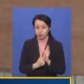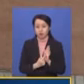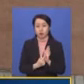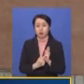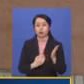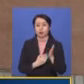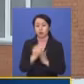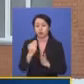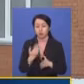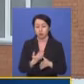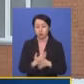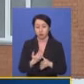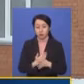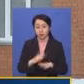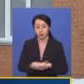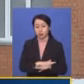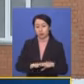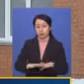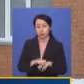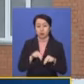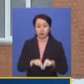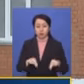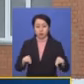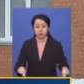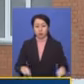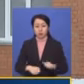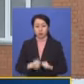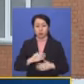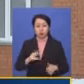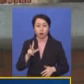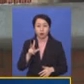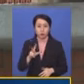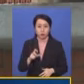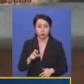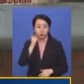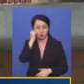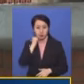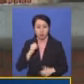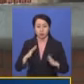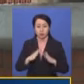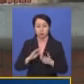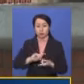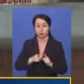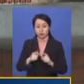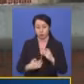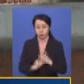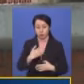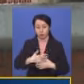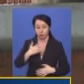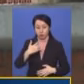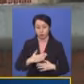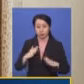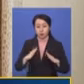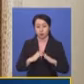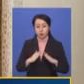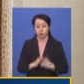и повышения благосостояния населения. В Петропавловске сносят более 300 ветхих домов и заменяют их новым многоквартирным